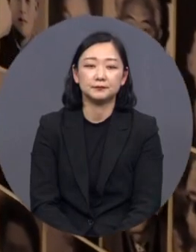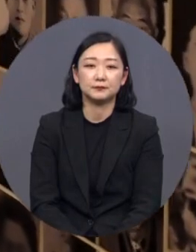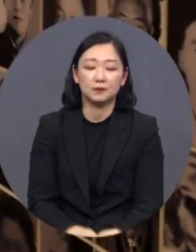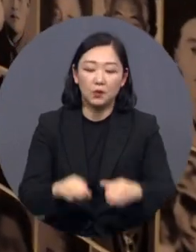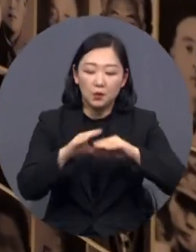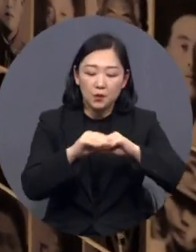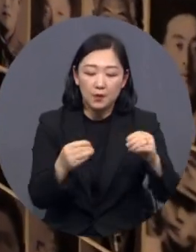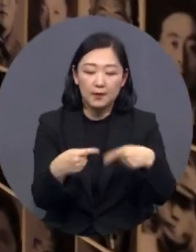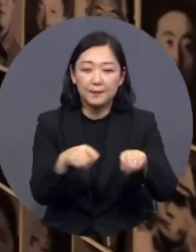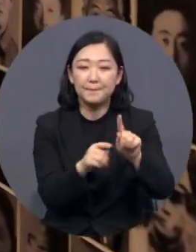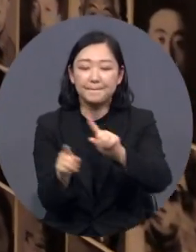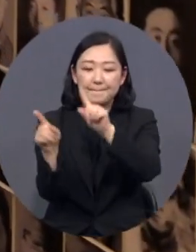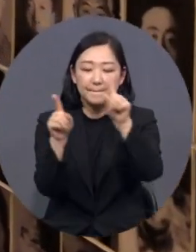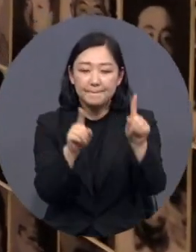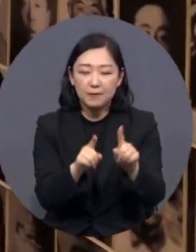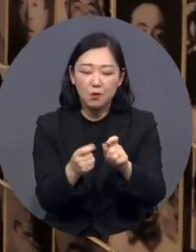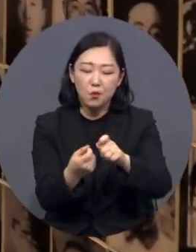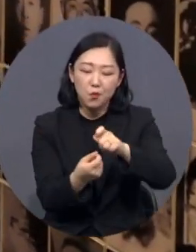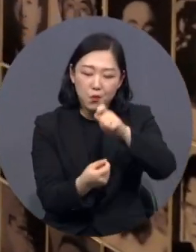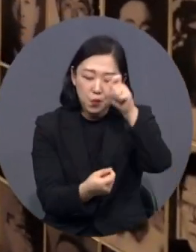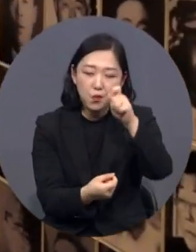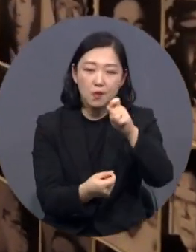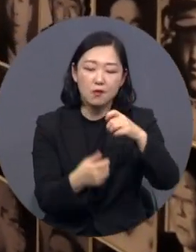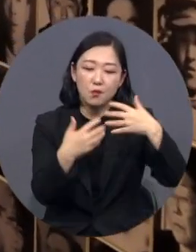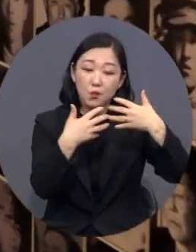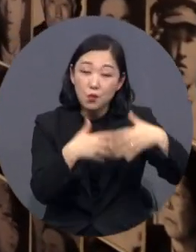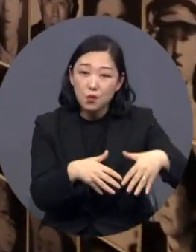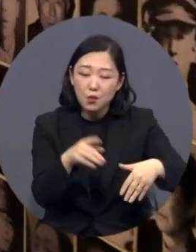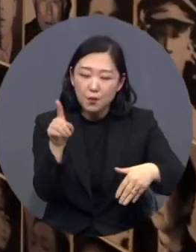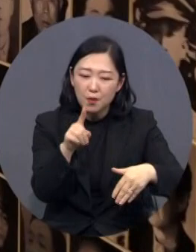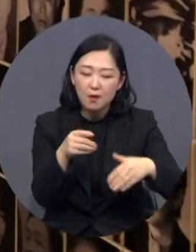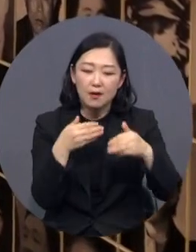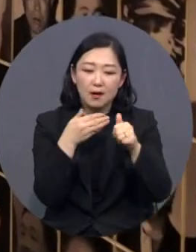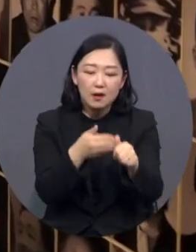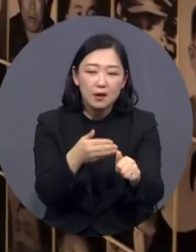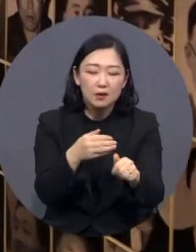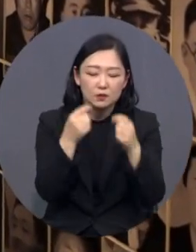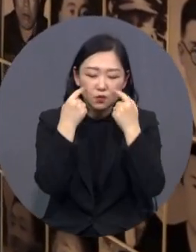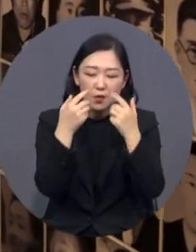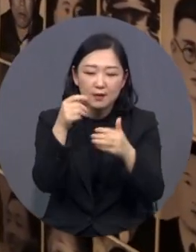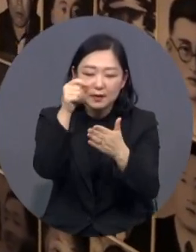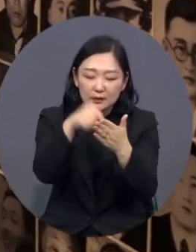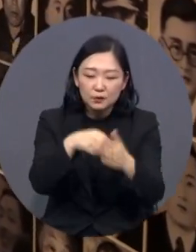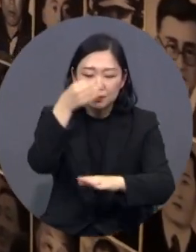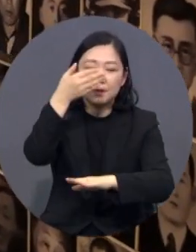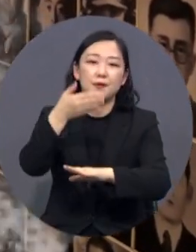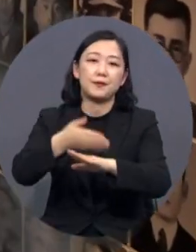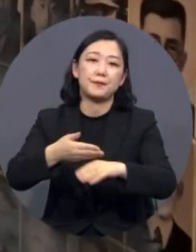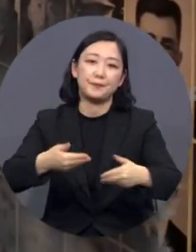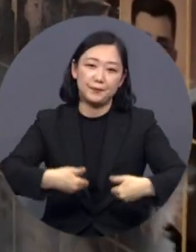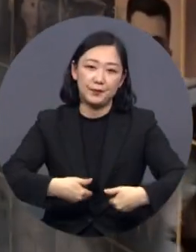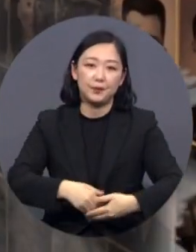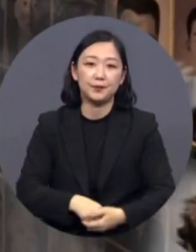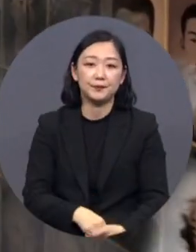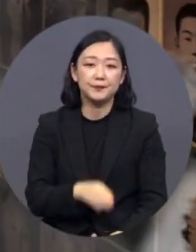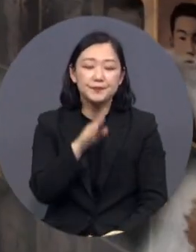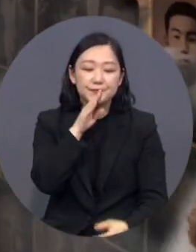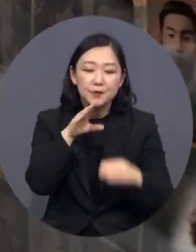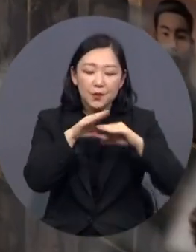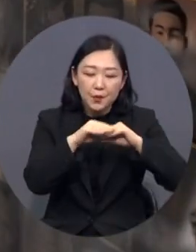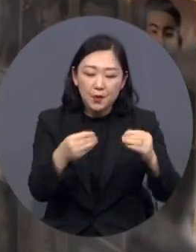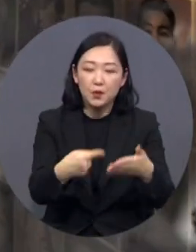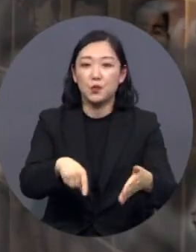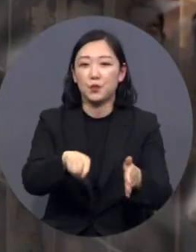화와 상생이라는 오래된 화두의 전제 조건은 가에 대한 정확한 기록과 사과입니다 진정한 화와